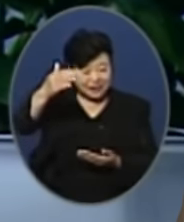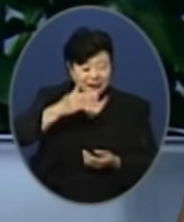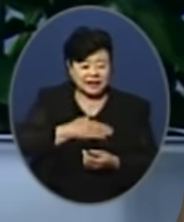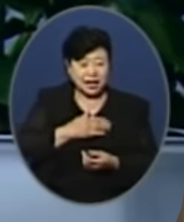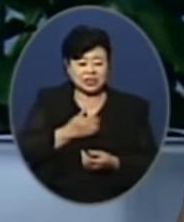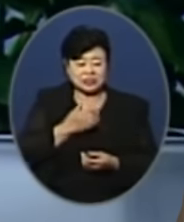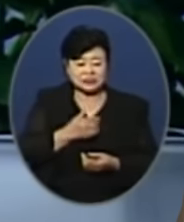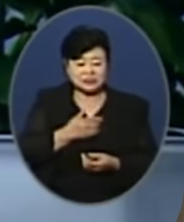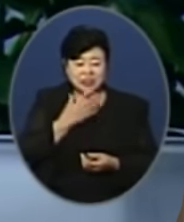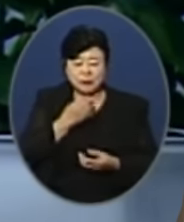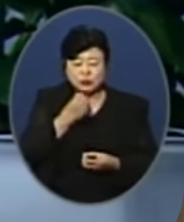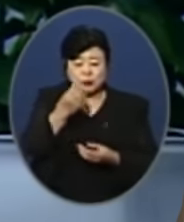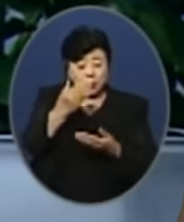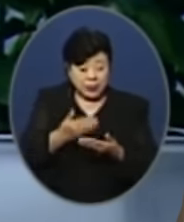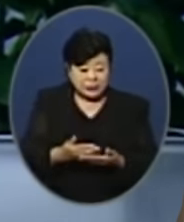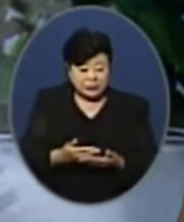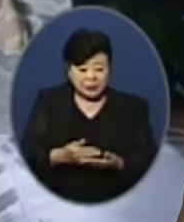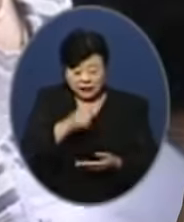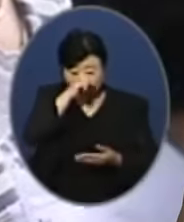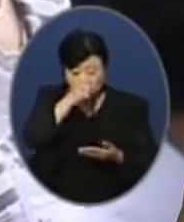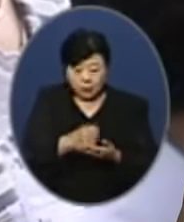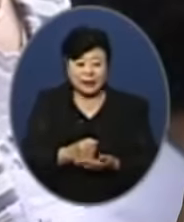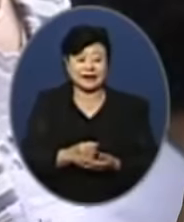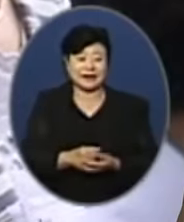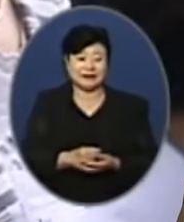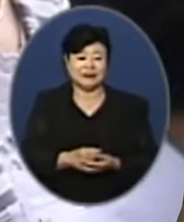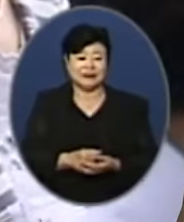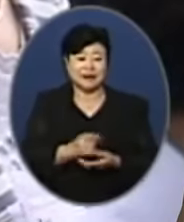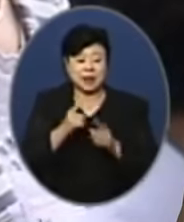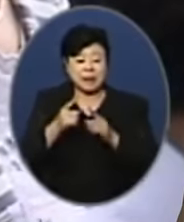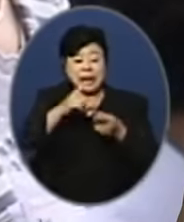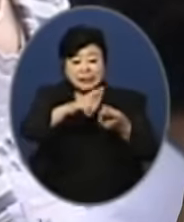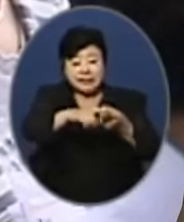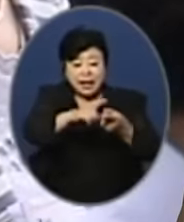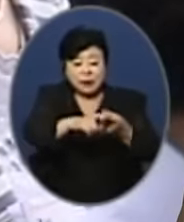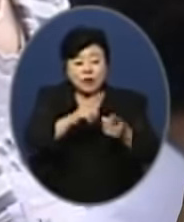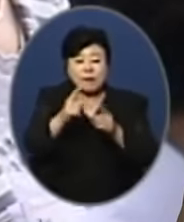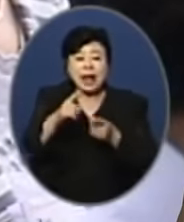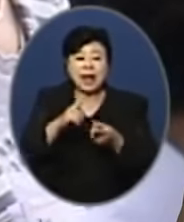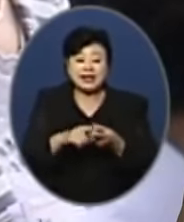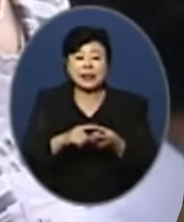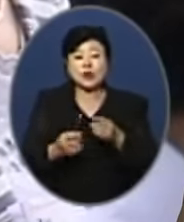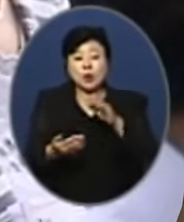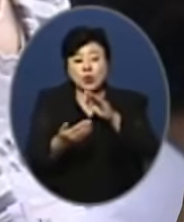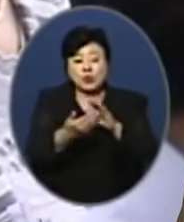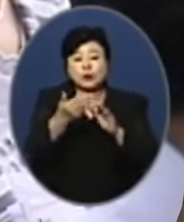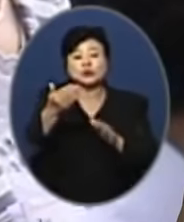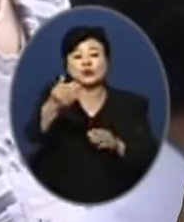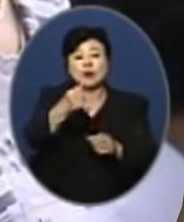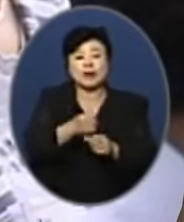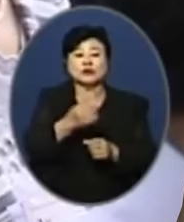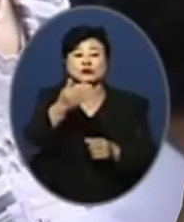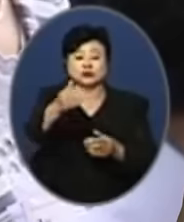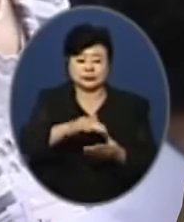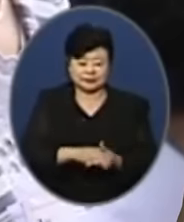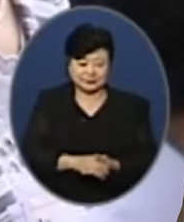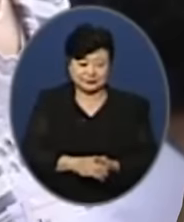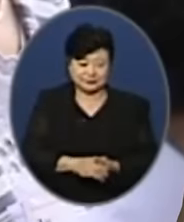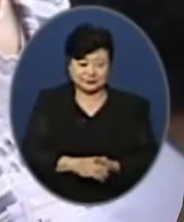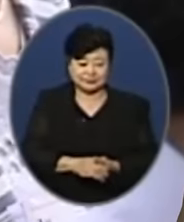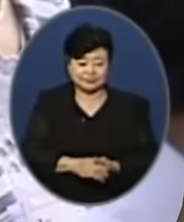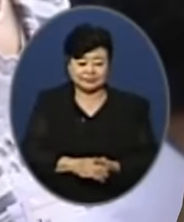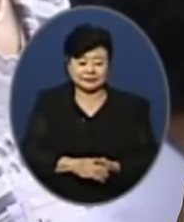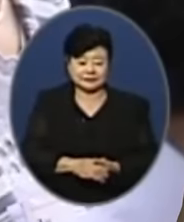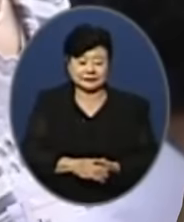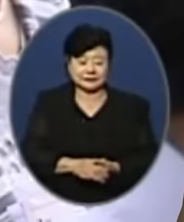나는 아브라함의 복을 받았다, 나는 행동한다, 늘 그 말을 하면 그 말이 바로 그것을 만들어내는 역사를